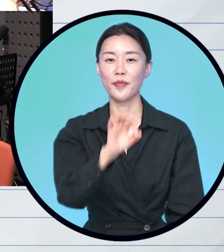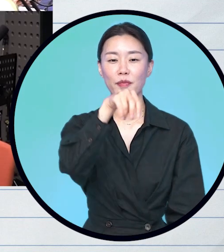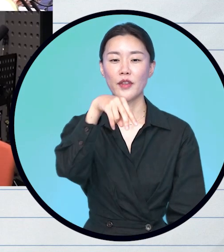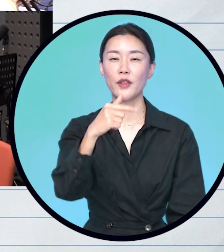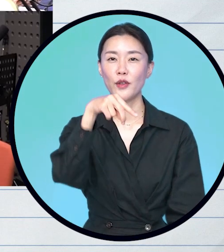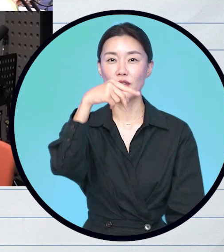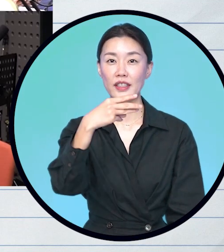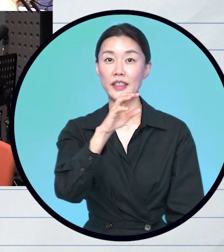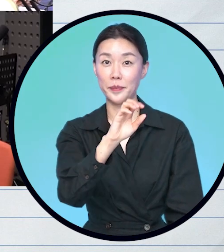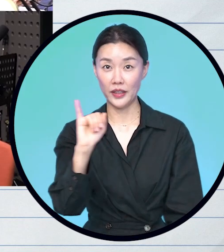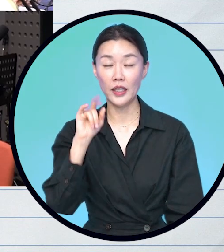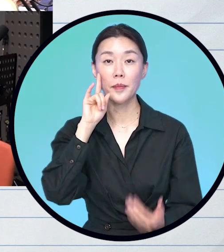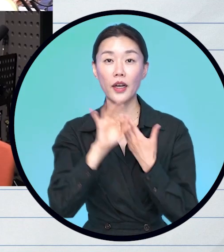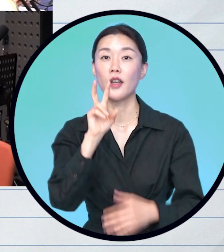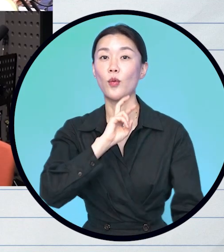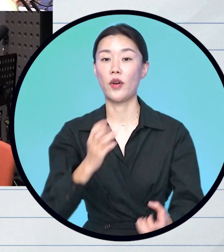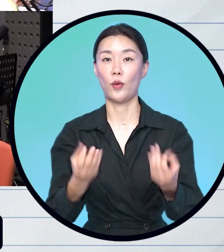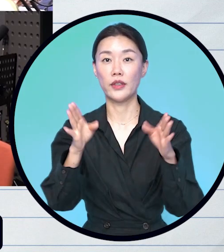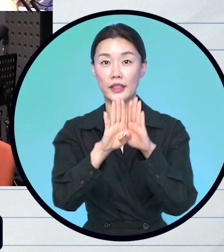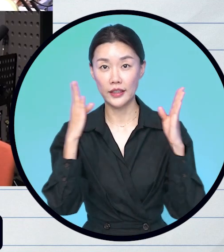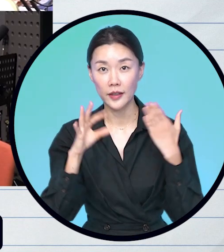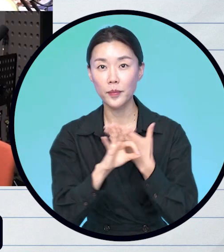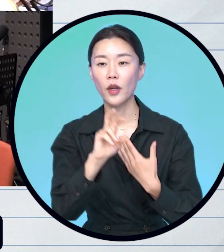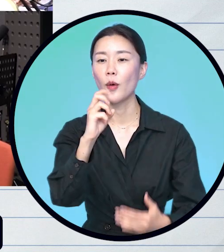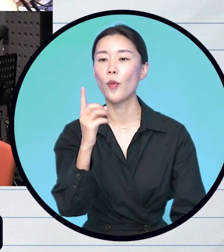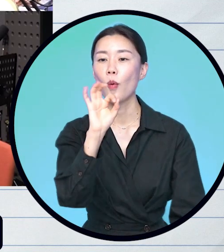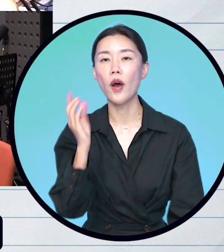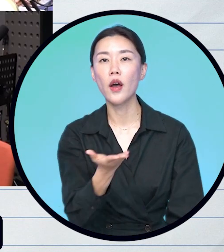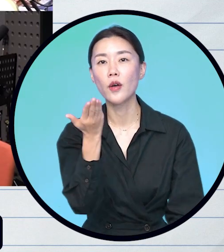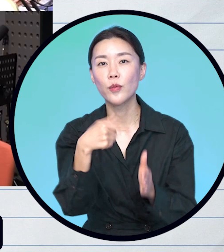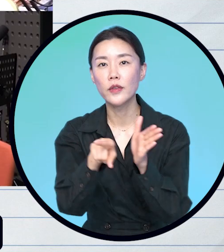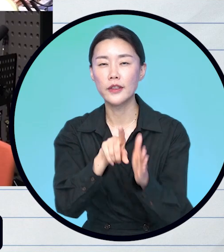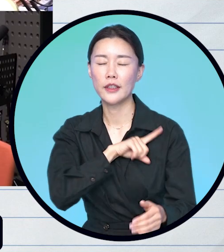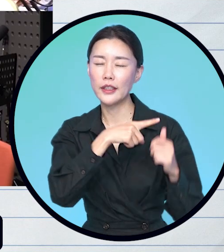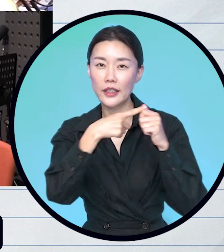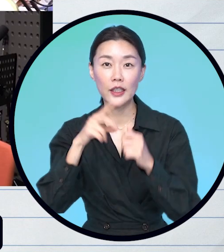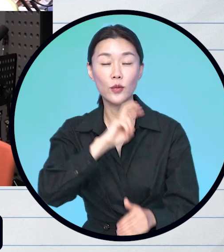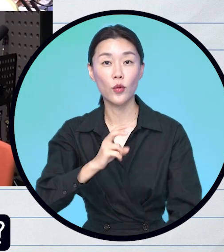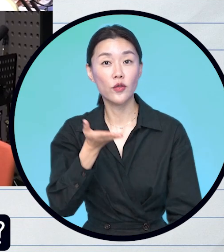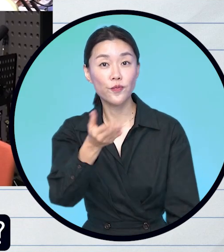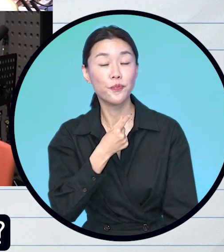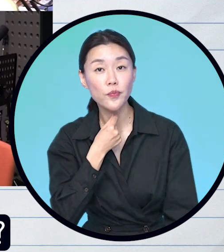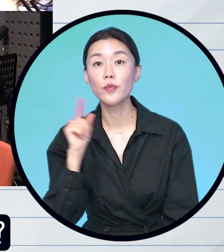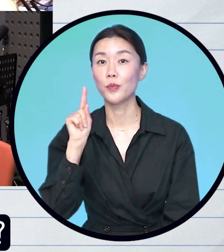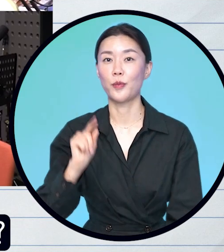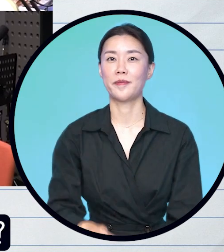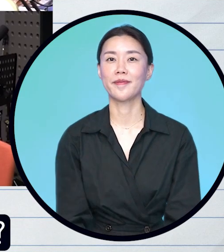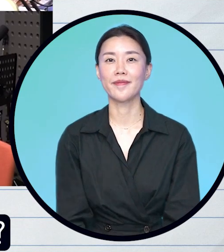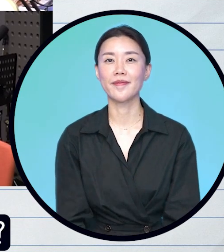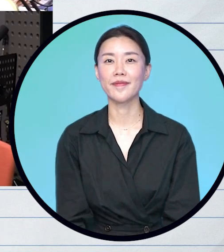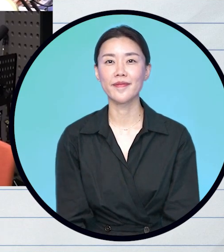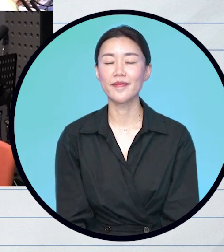윤슬피님이 콘서트 다시 하면 모아한테 제일 먼저 들려주고 싶은 노래 뭐예요? 하셨는데 어, 어떤 노래 제일 먼저